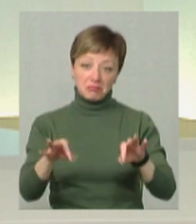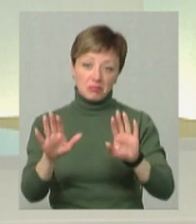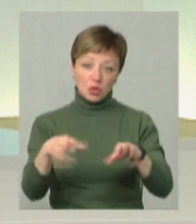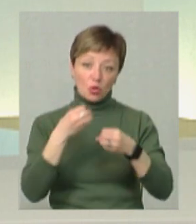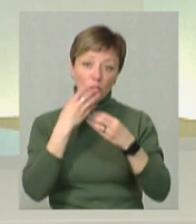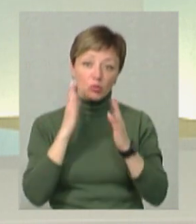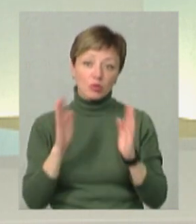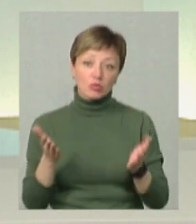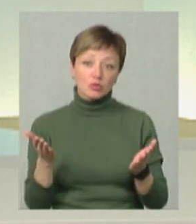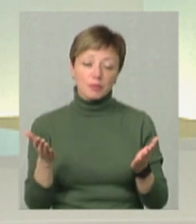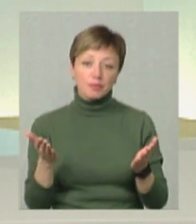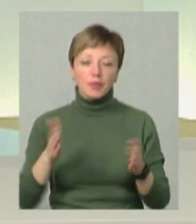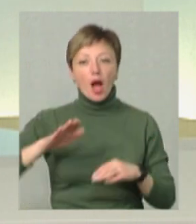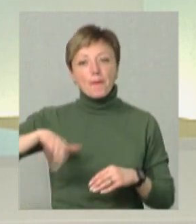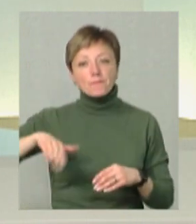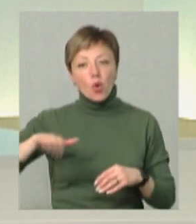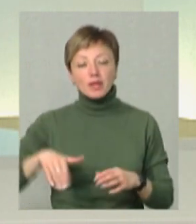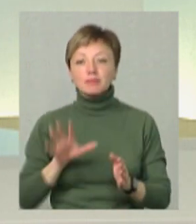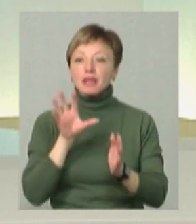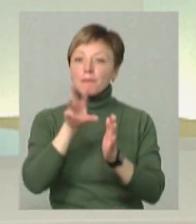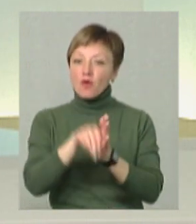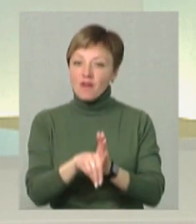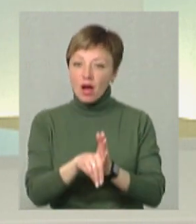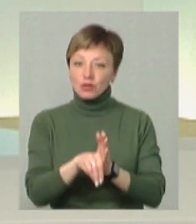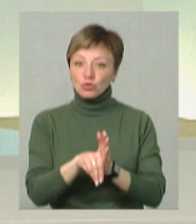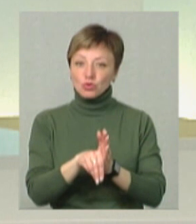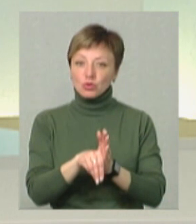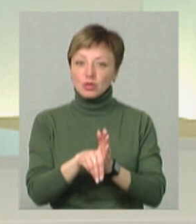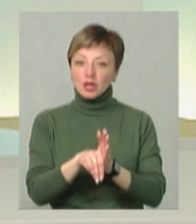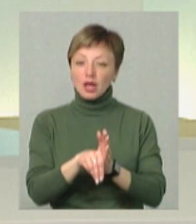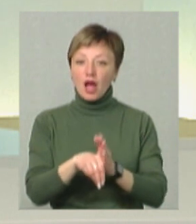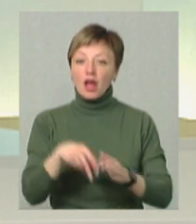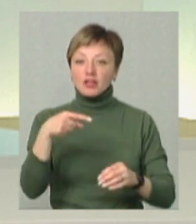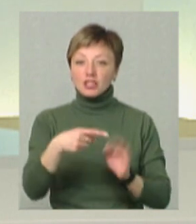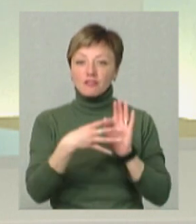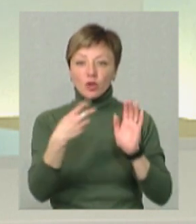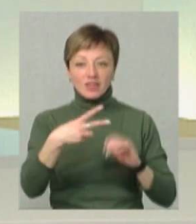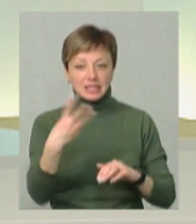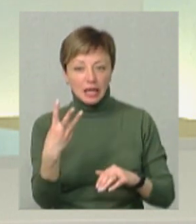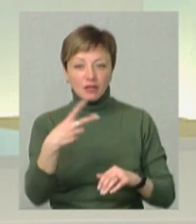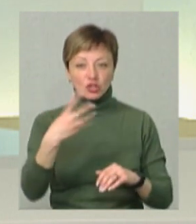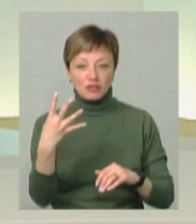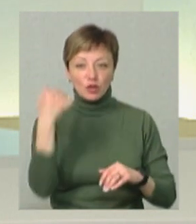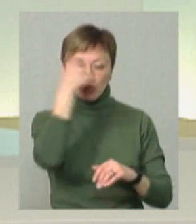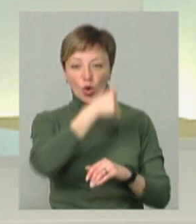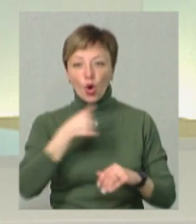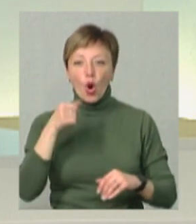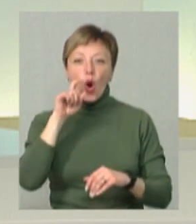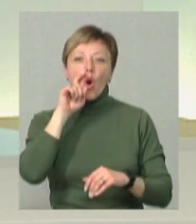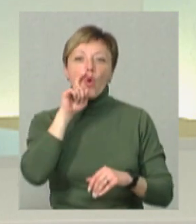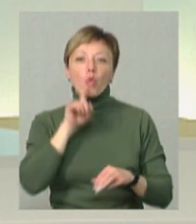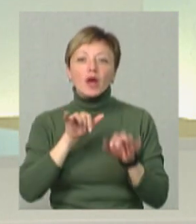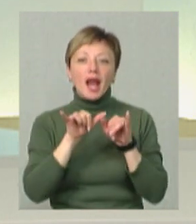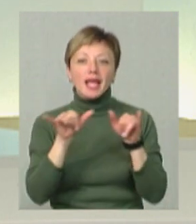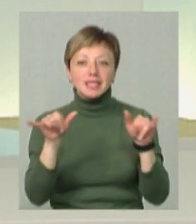буде. Потім запроваджують в 23-24 році